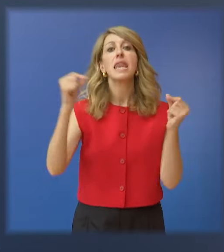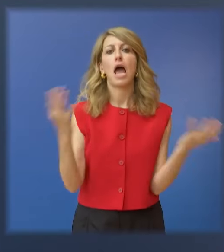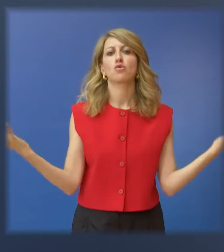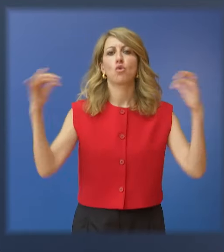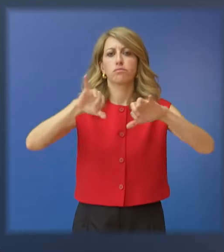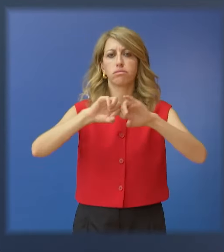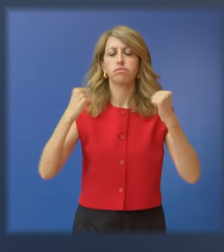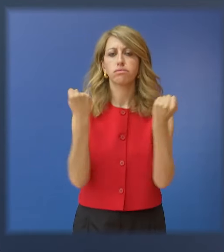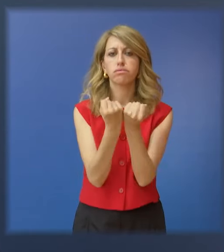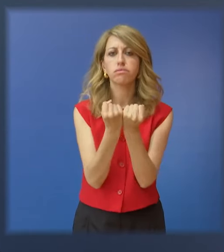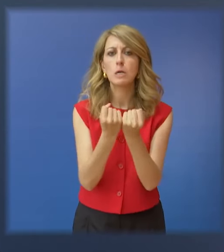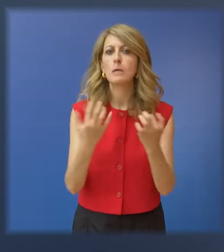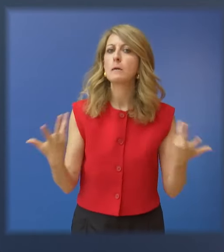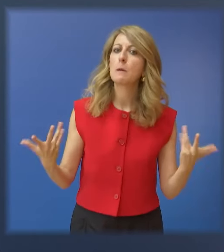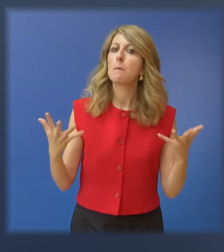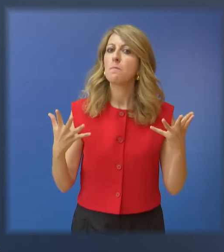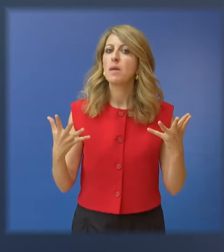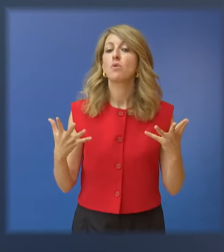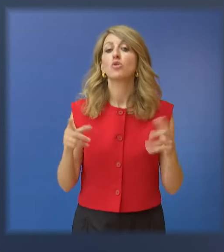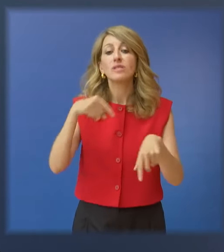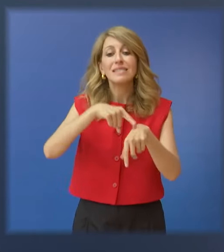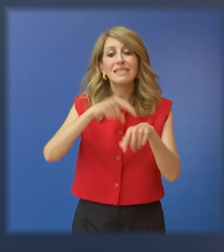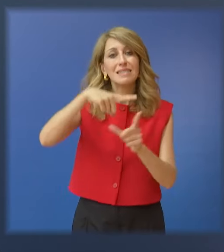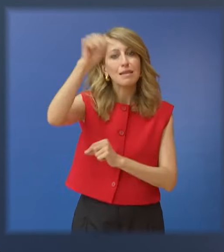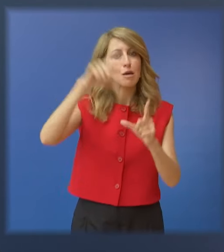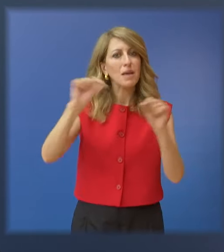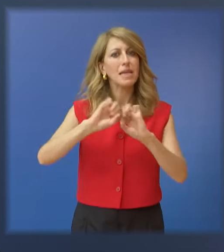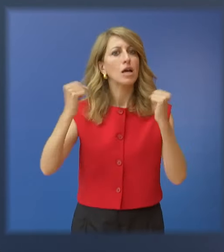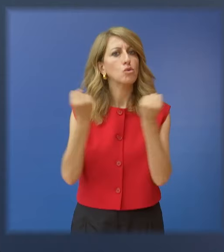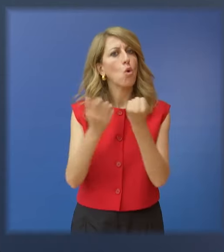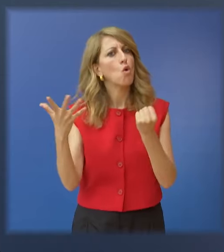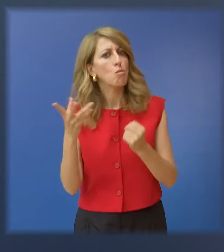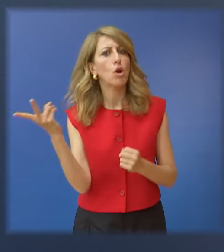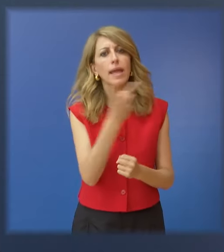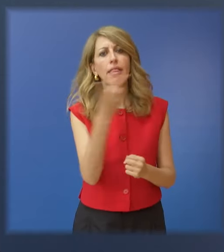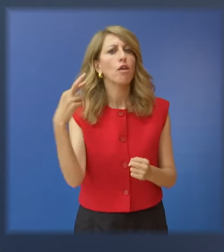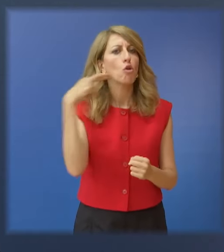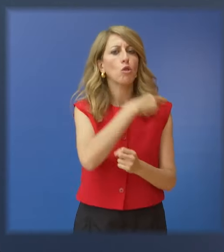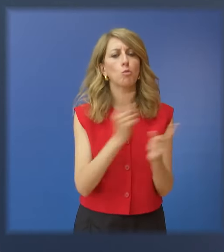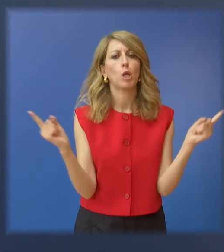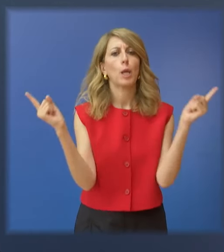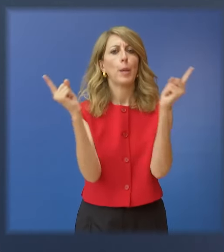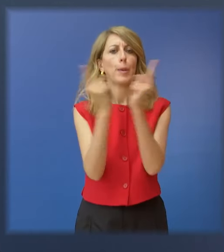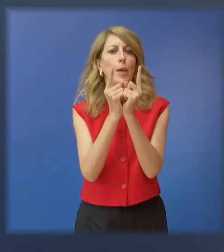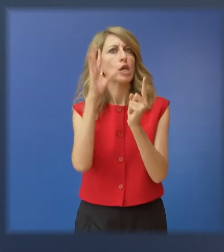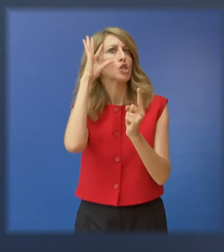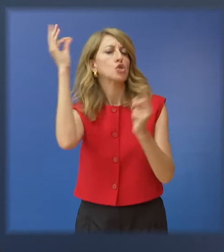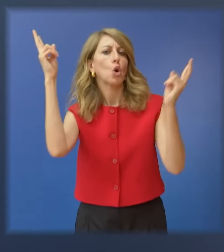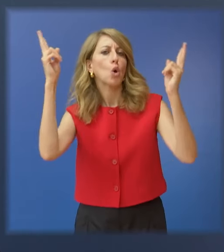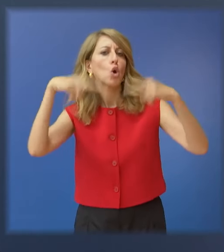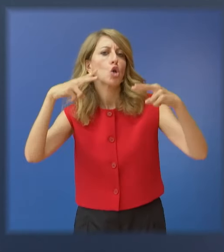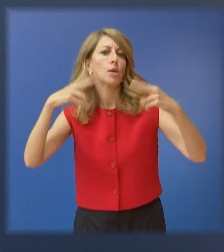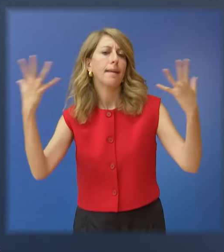συνέ συνάντηση τετα τε των δύο πρωθυπουργών θα είναι μία συνάντηση γνωριμίας ή τέλος πάντων αν επιδιώκει η